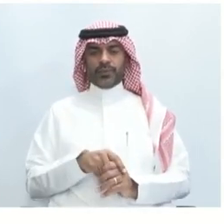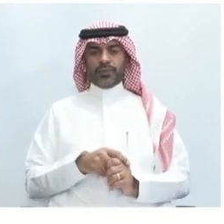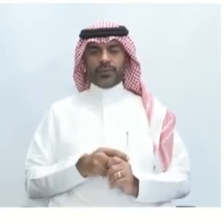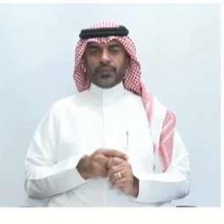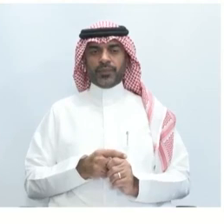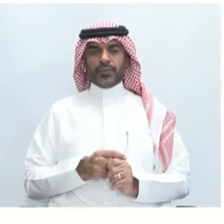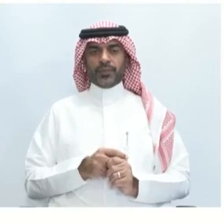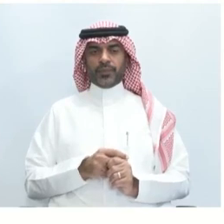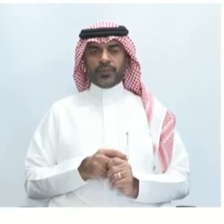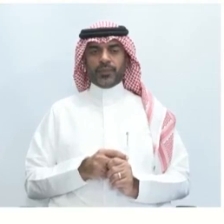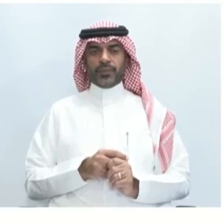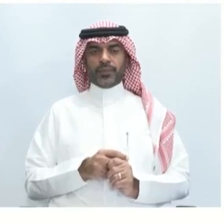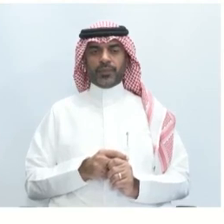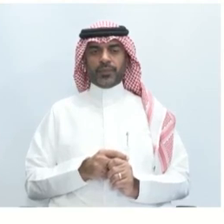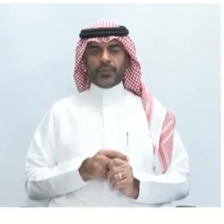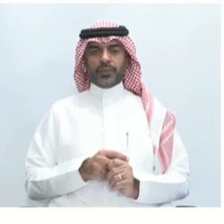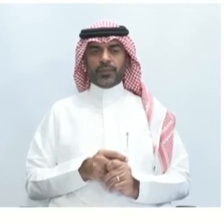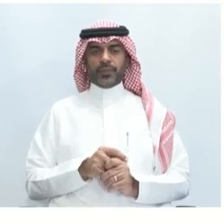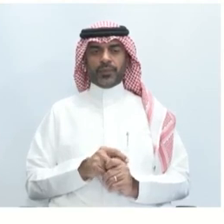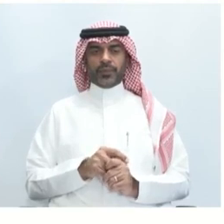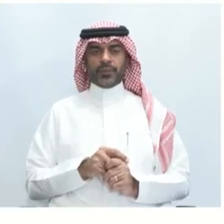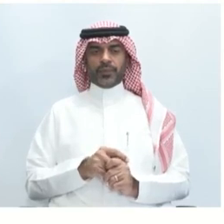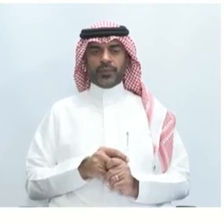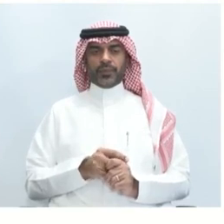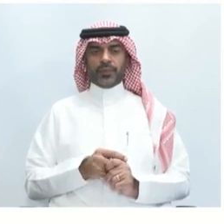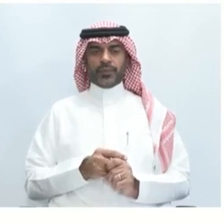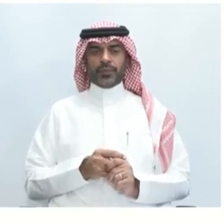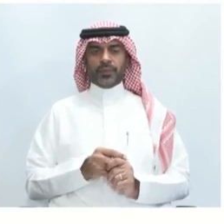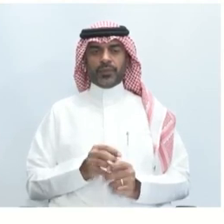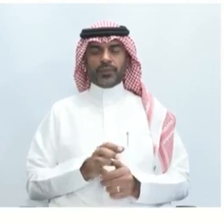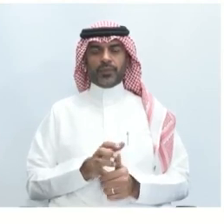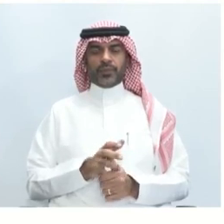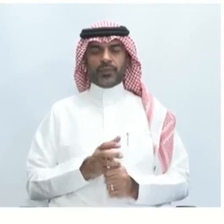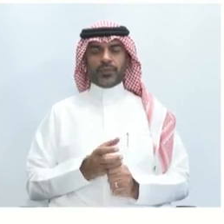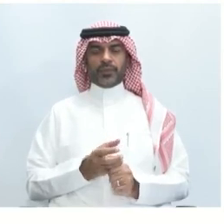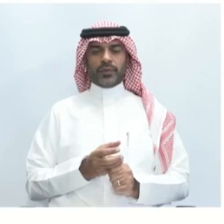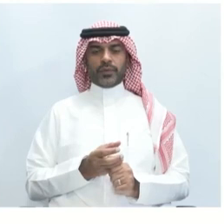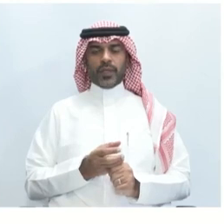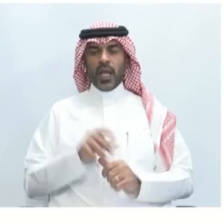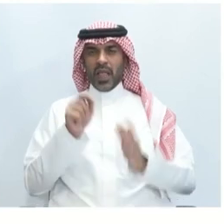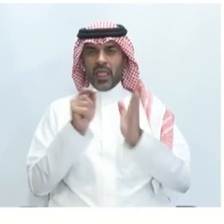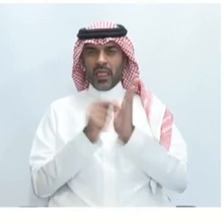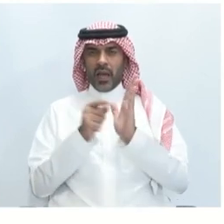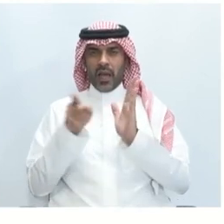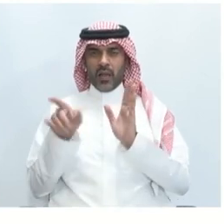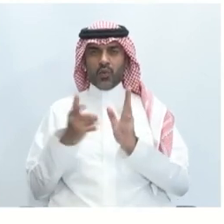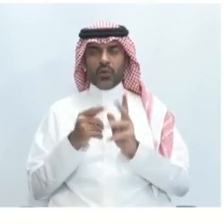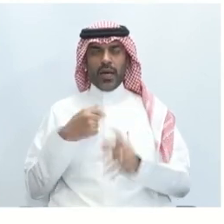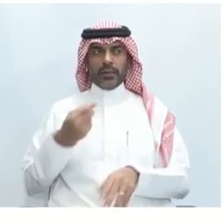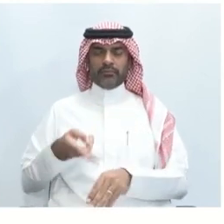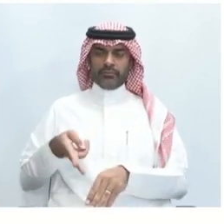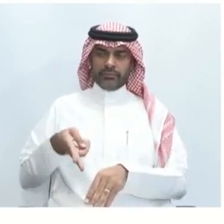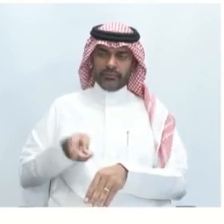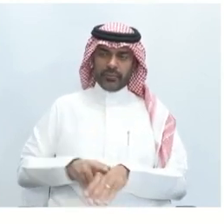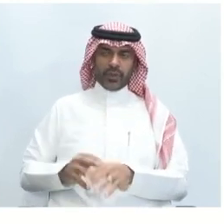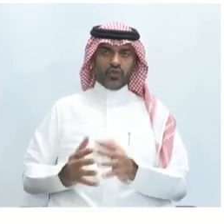او الايقونه الخاصه بالموقع هي عباره عن احسنتم استعاده او عمل ريستارت للمواضع